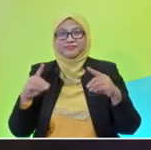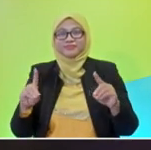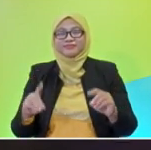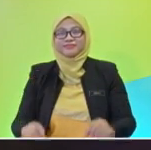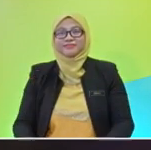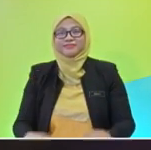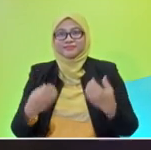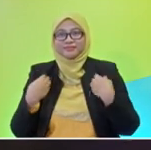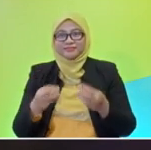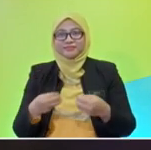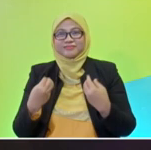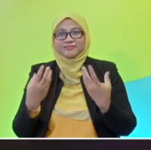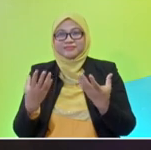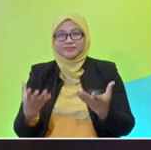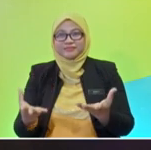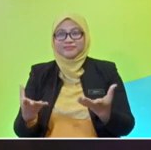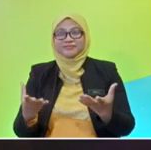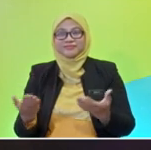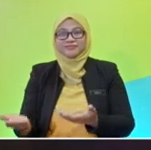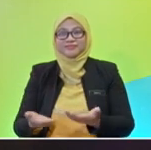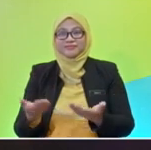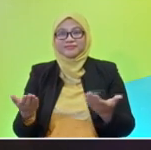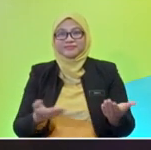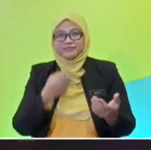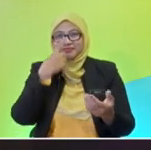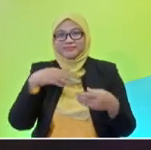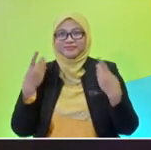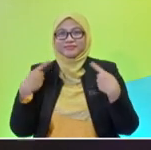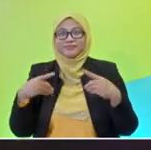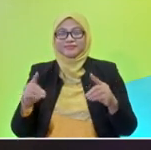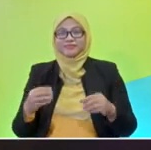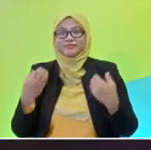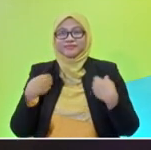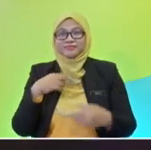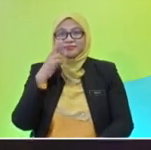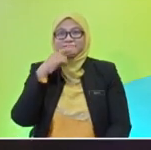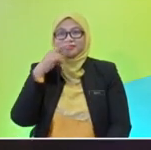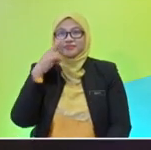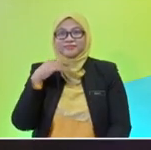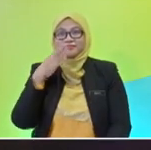lagu sayung dengan ukiran yang begitu menarik rempah ratus